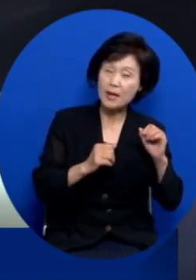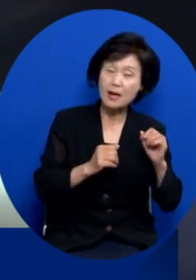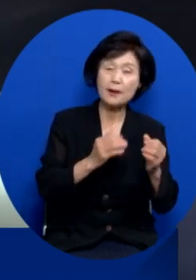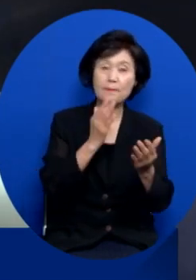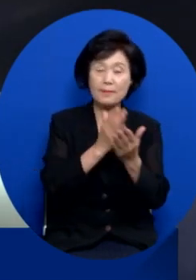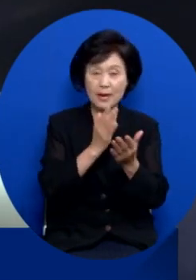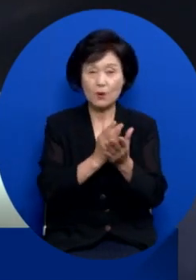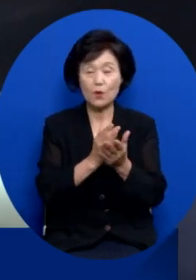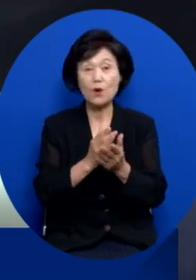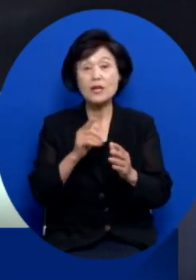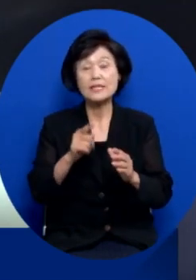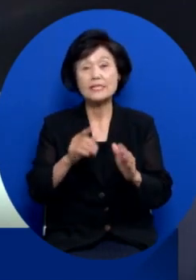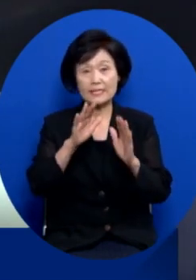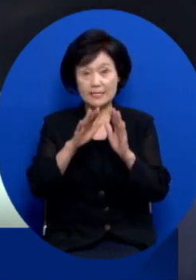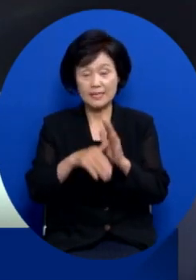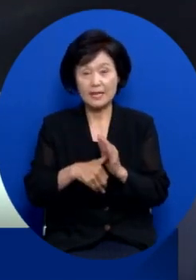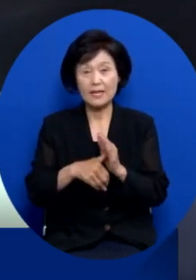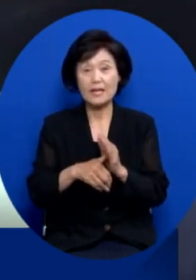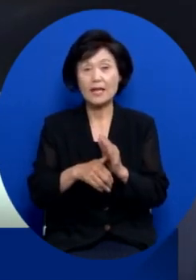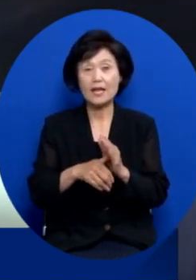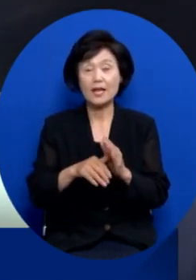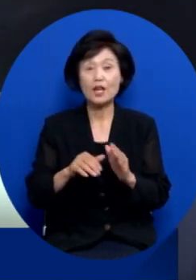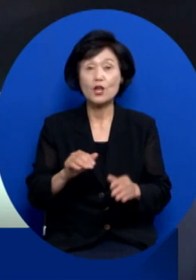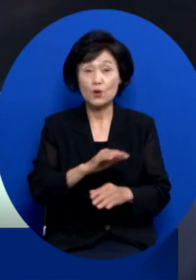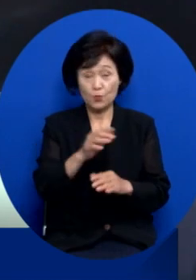침몰해 가는이 시대에 이것이이